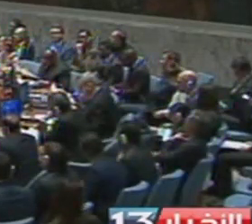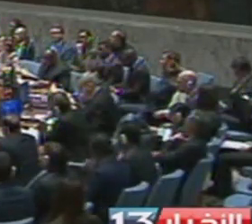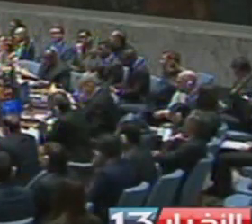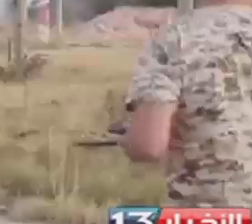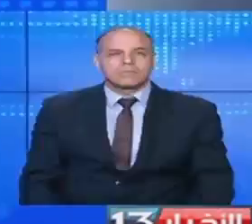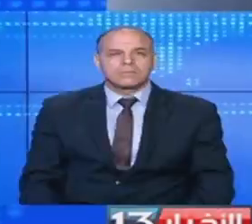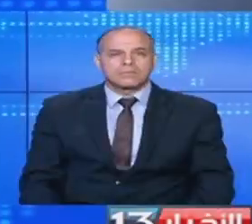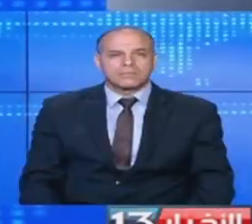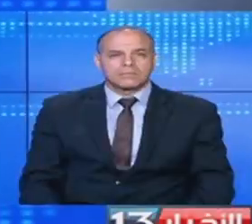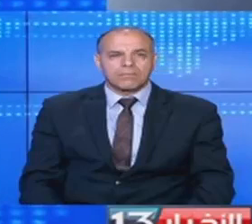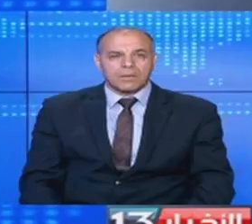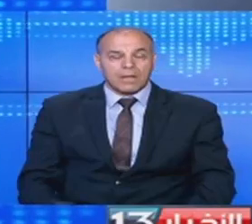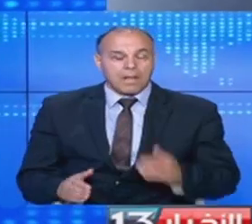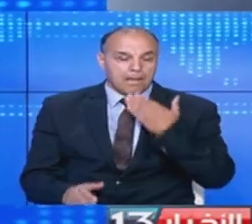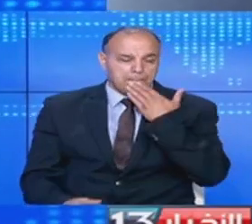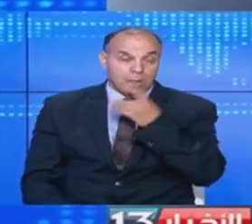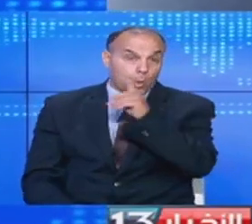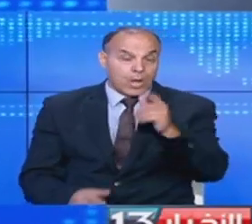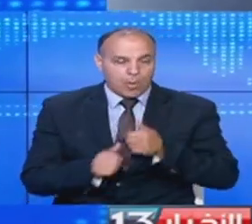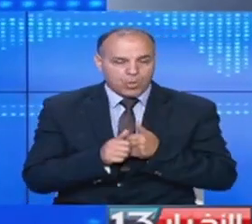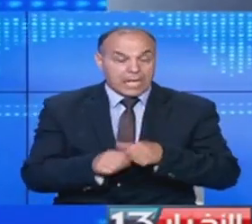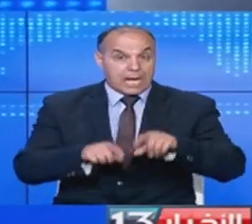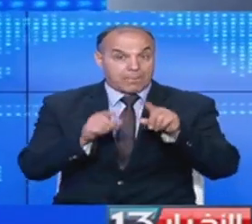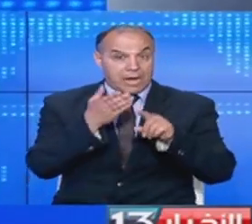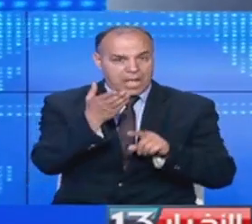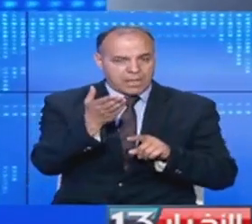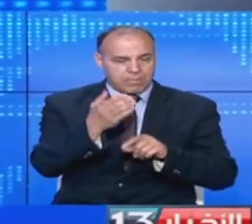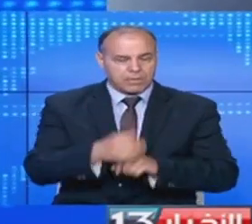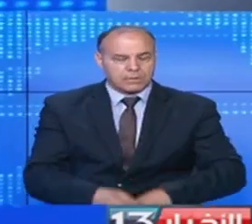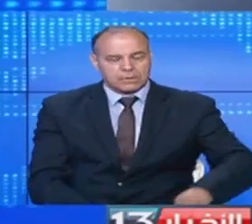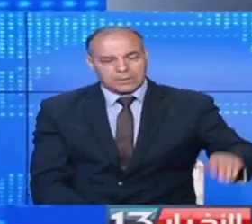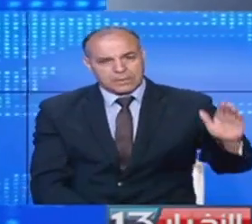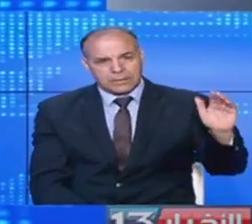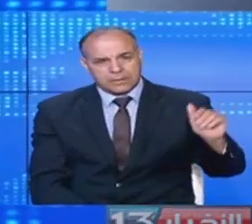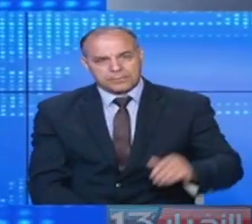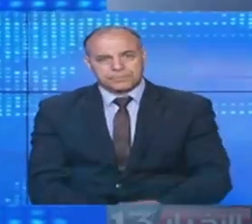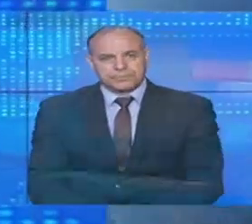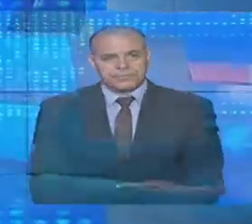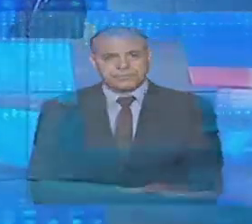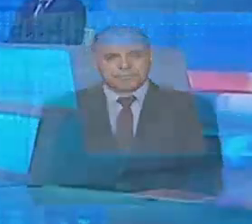شكرا لكم مشاهدينا الكرام على المتابعة والاهتمام، في أمان الله.